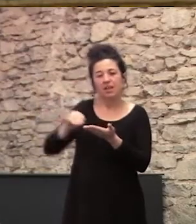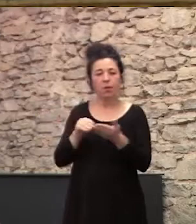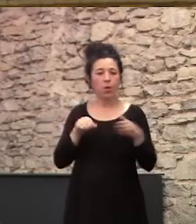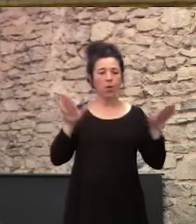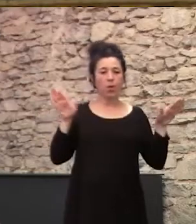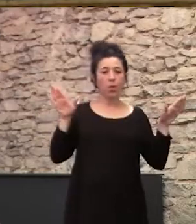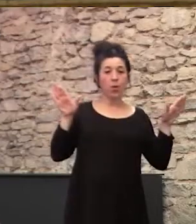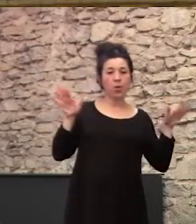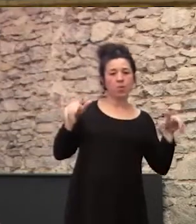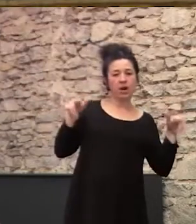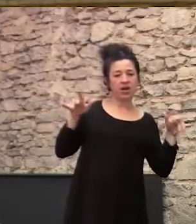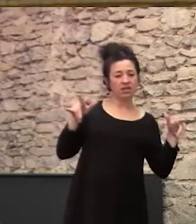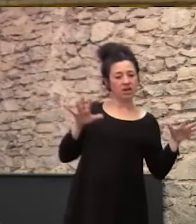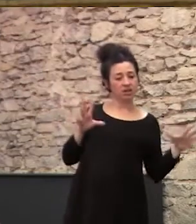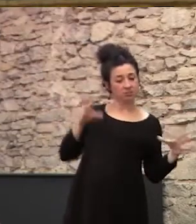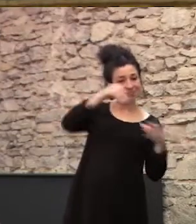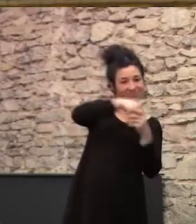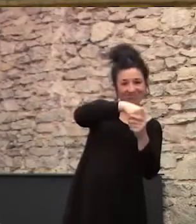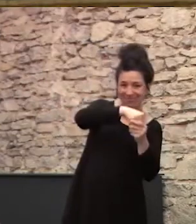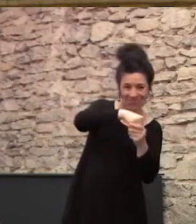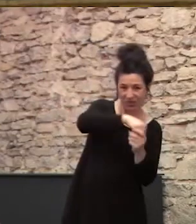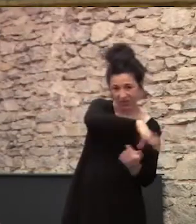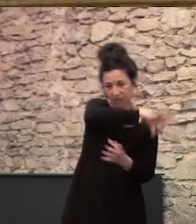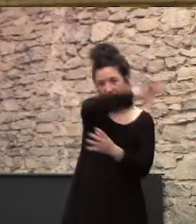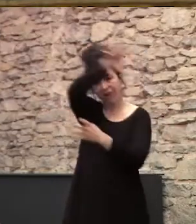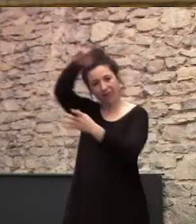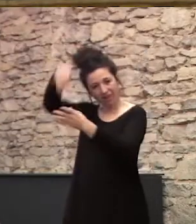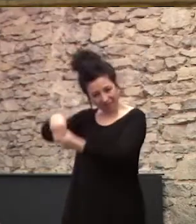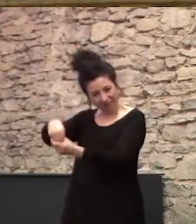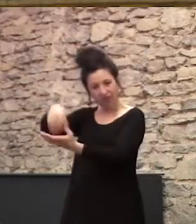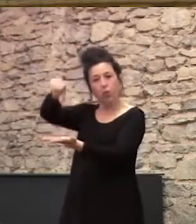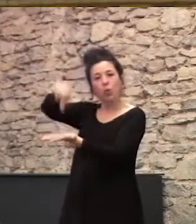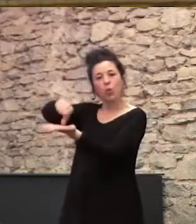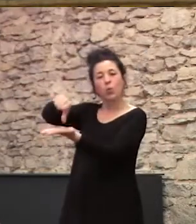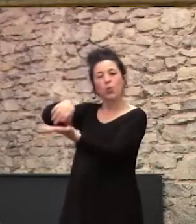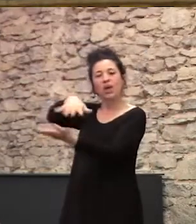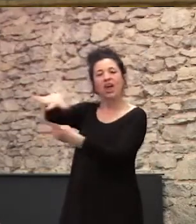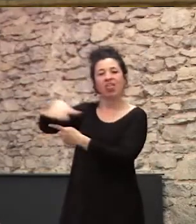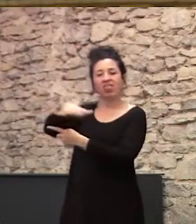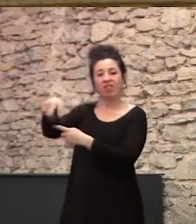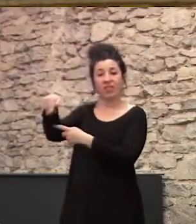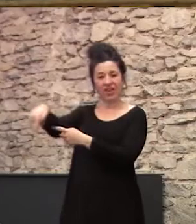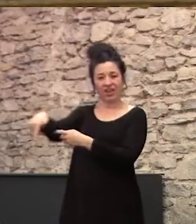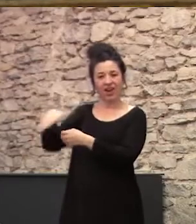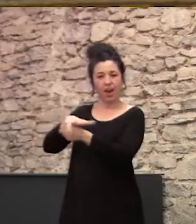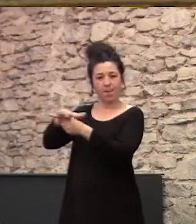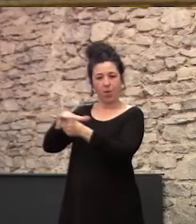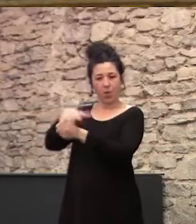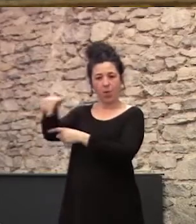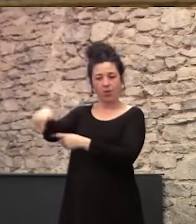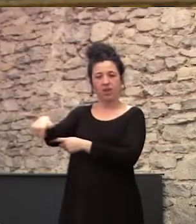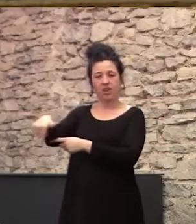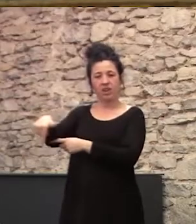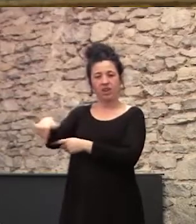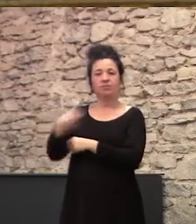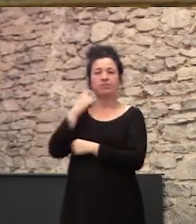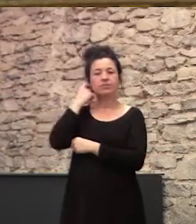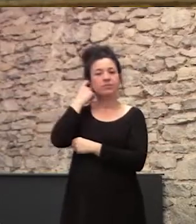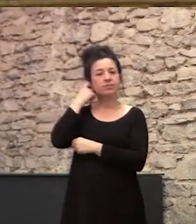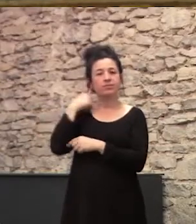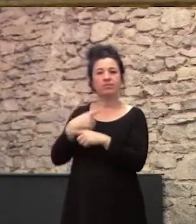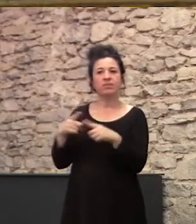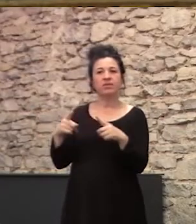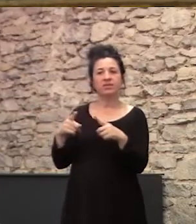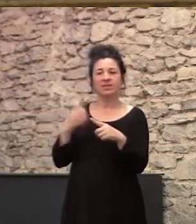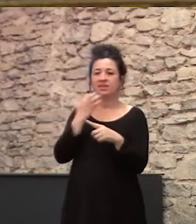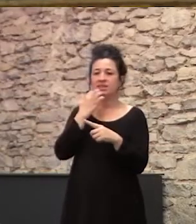Airesen kokatzen, eta esaten du hiriko literatura urbanoa zeiola interesatzen asko ez irakurtzeko ez idazteko, eta ez da ere idazlei buruz idazte